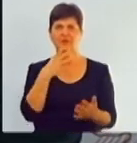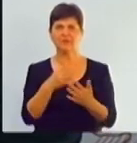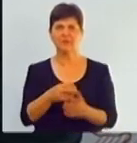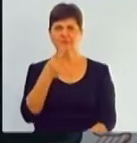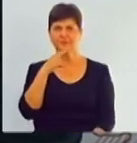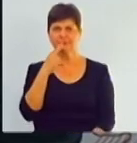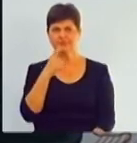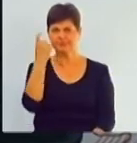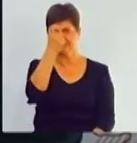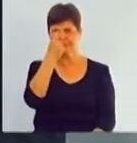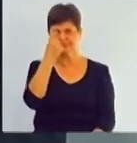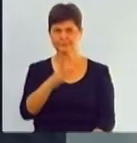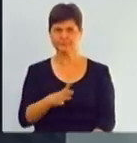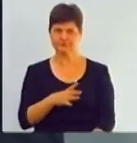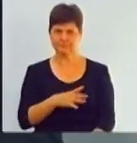нетверезому стані.